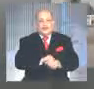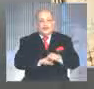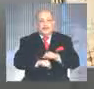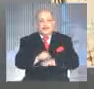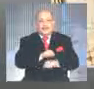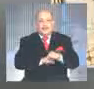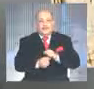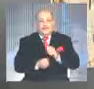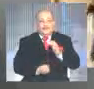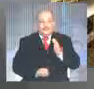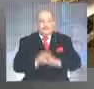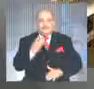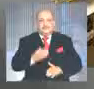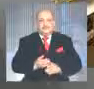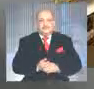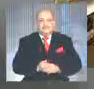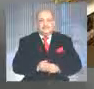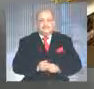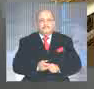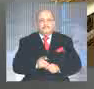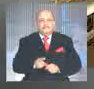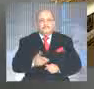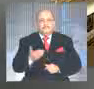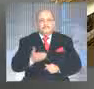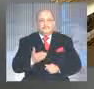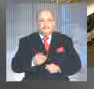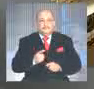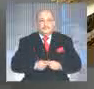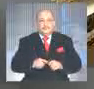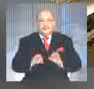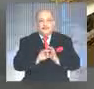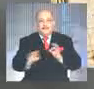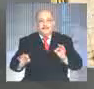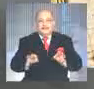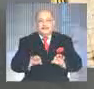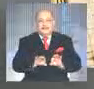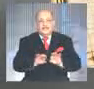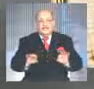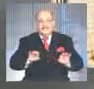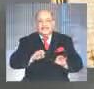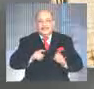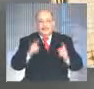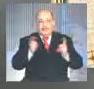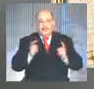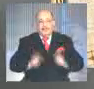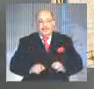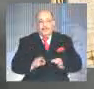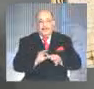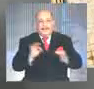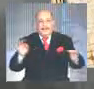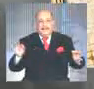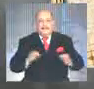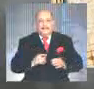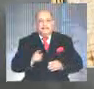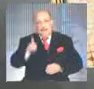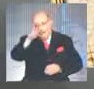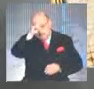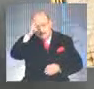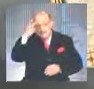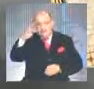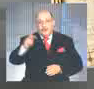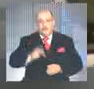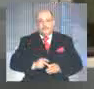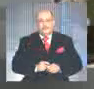مصنع الأسلاك الكهربائية الألماني. مجمل هذه الإشكاليات كانت محل بحث من قبل كل من مدير عام الشركة التونسية